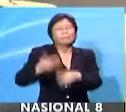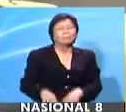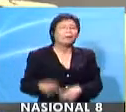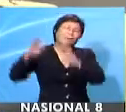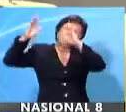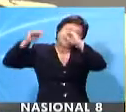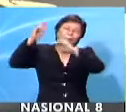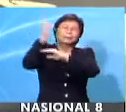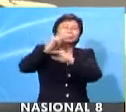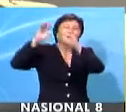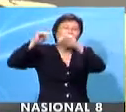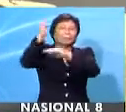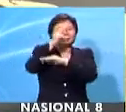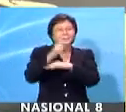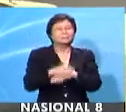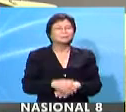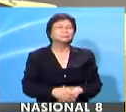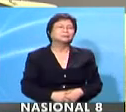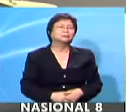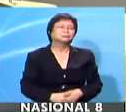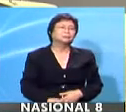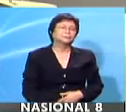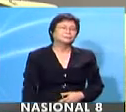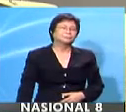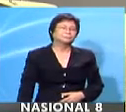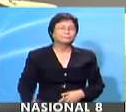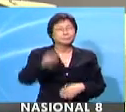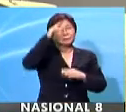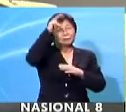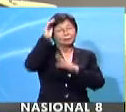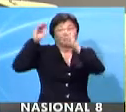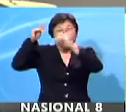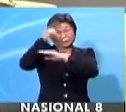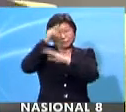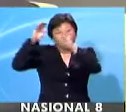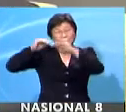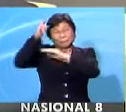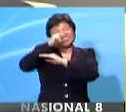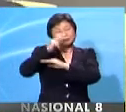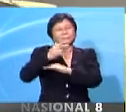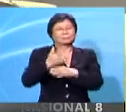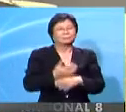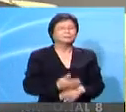Harapan kerajaan agar dapat mengambil kira